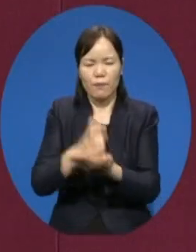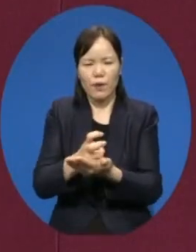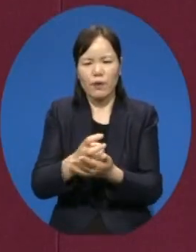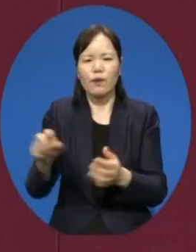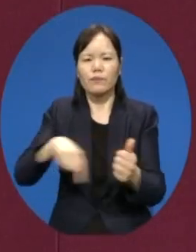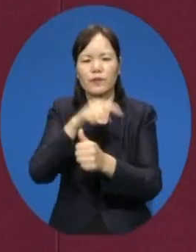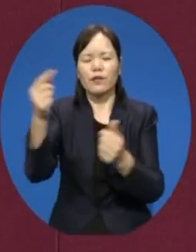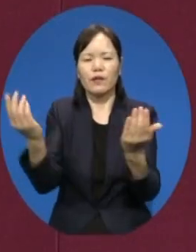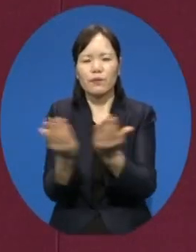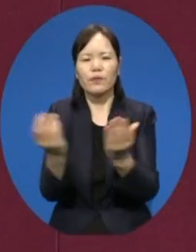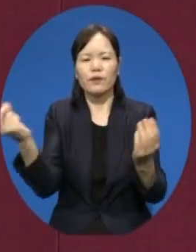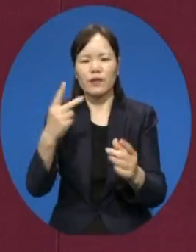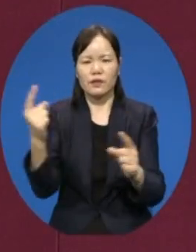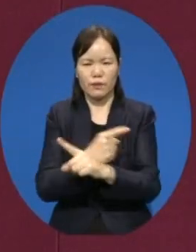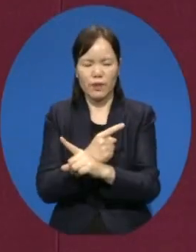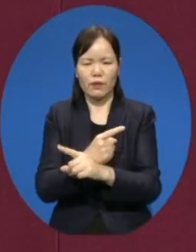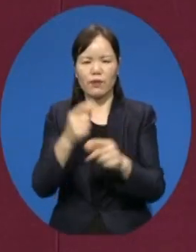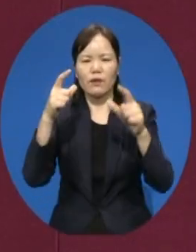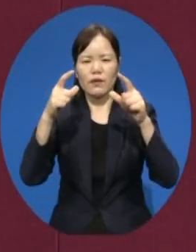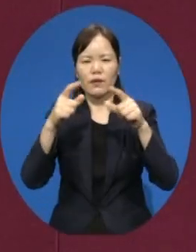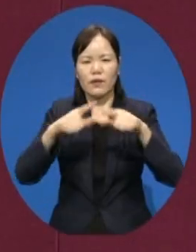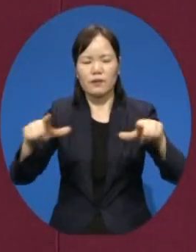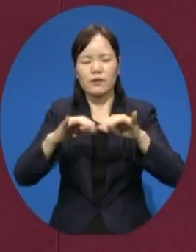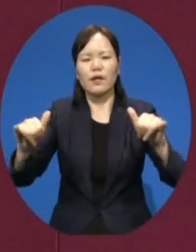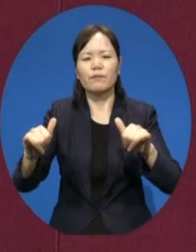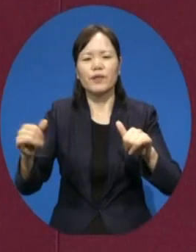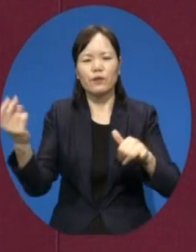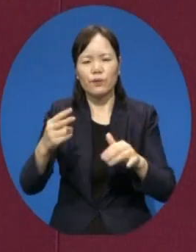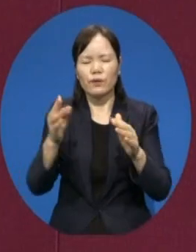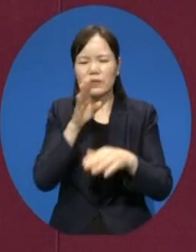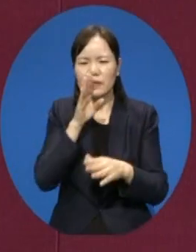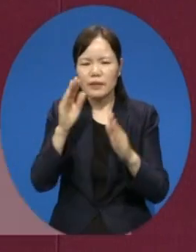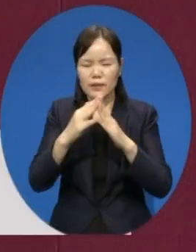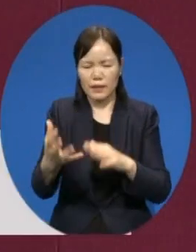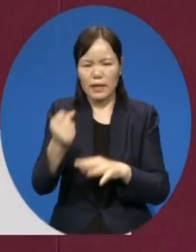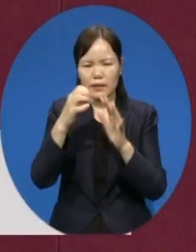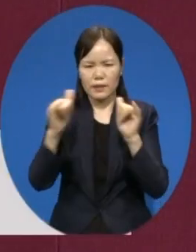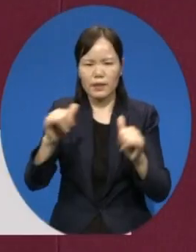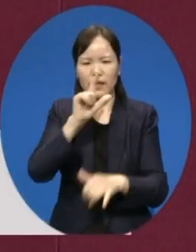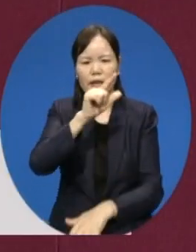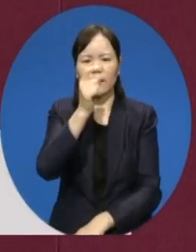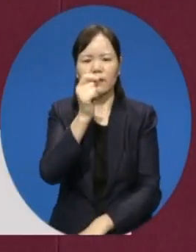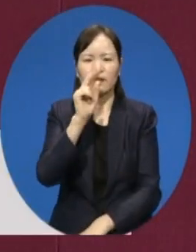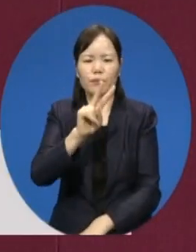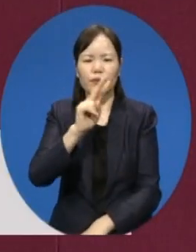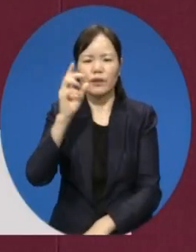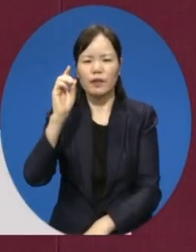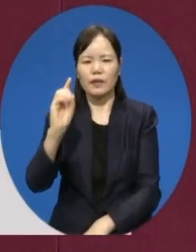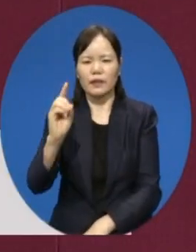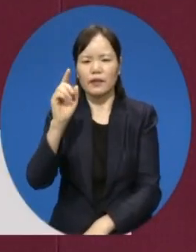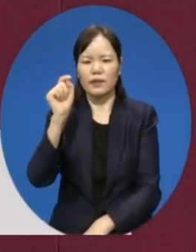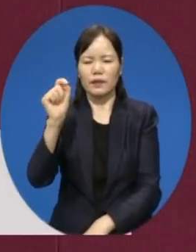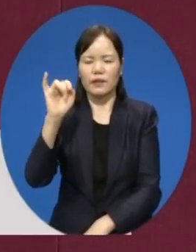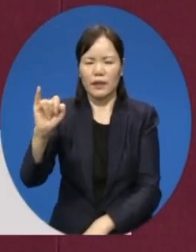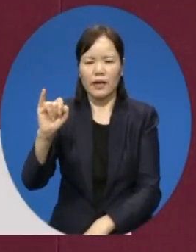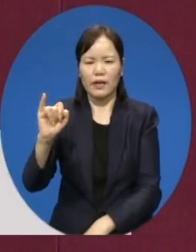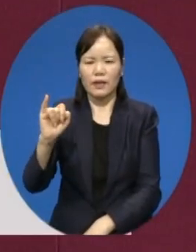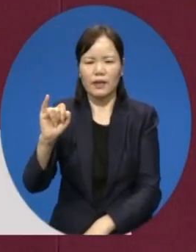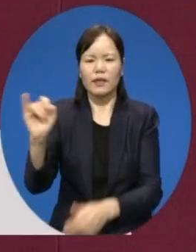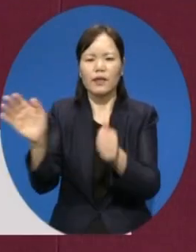고치겠습니다. 서민들과 실소유자를 대상으로 LTV와 DTI 우대 비율 현행